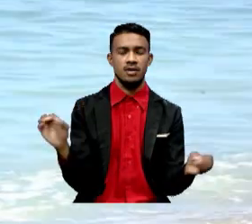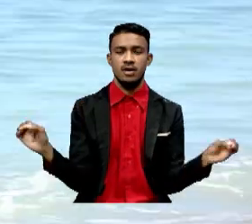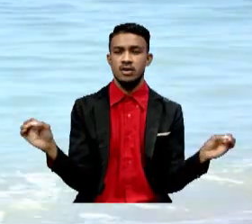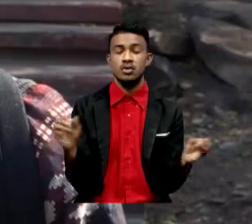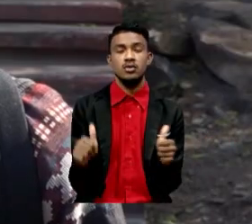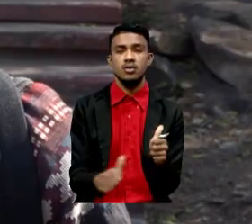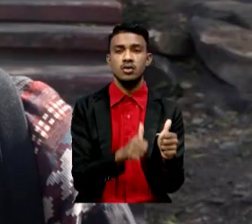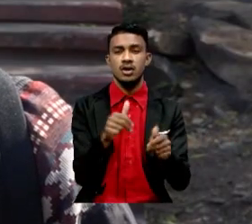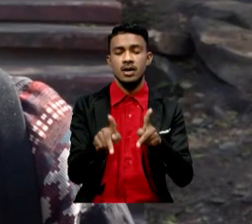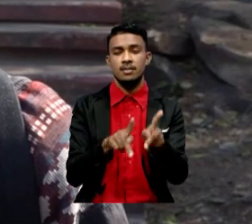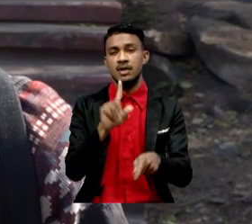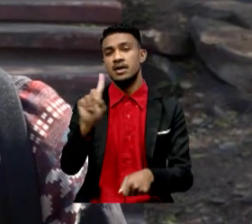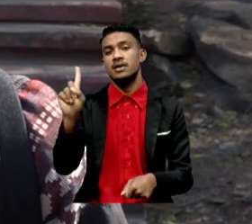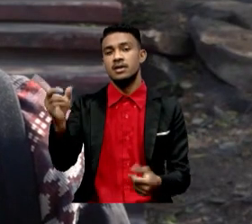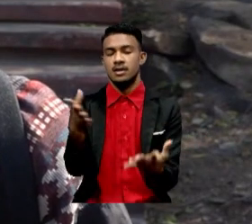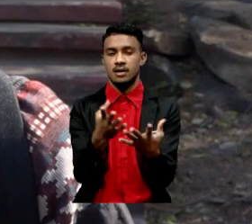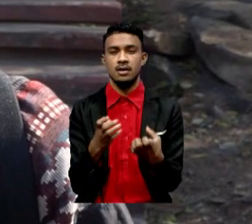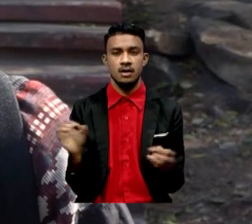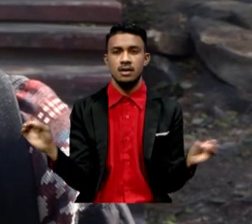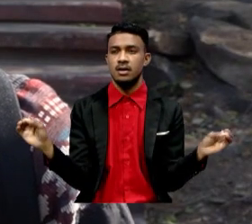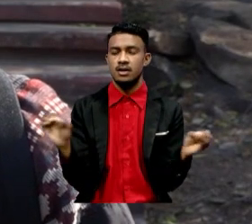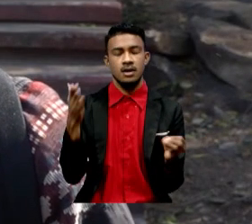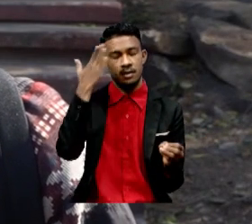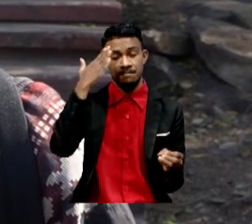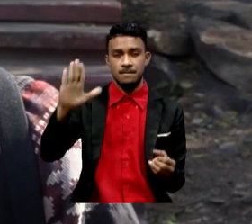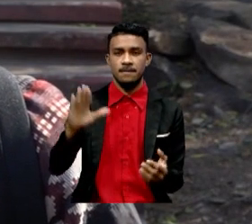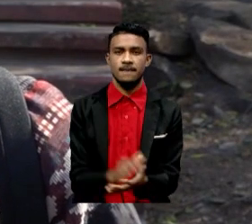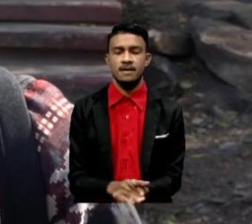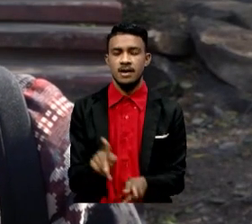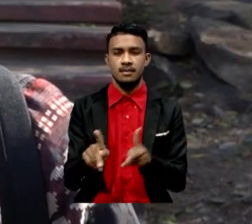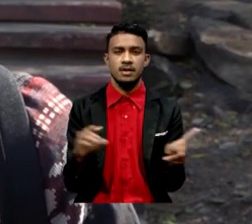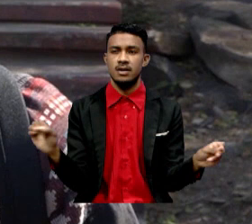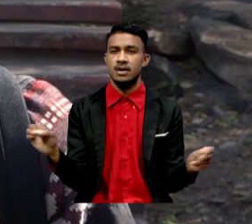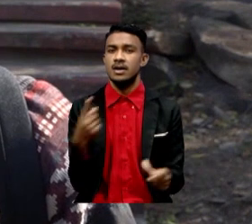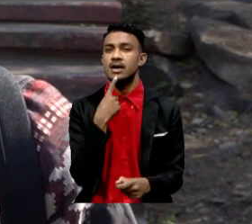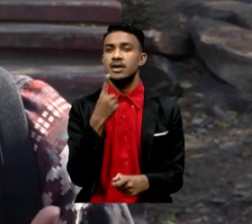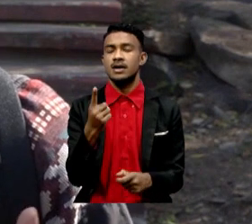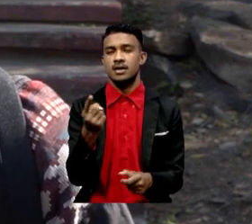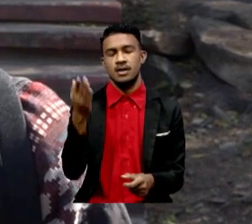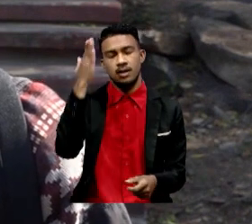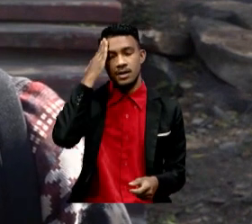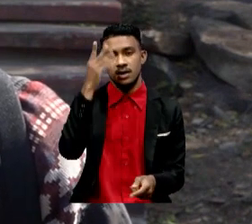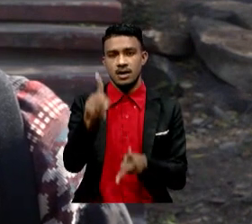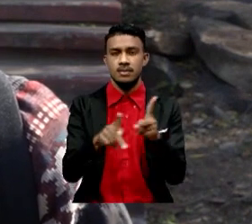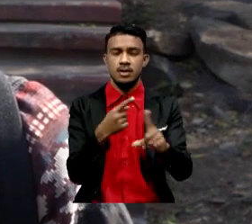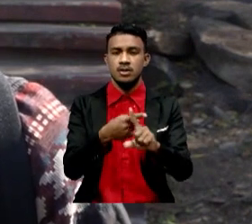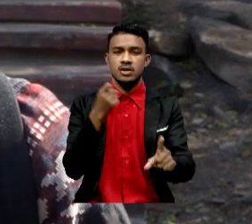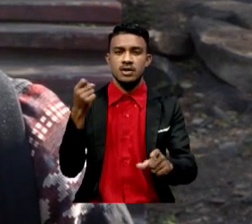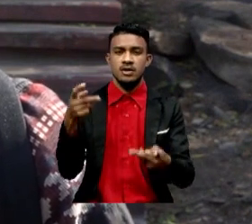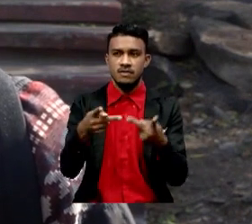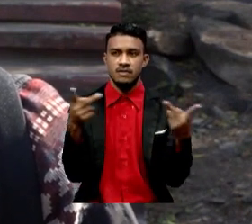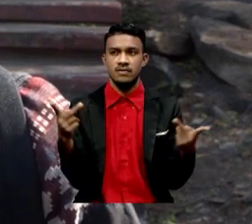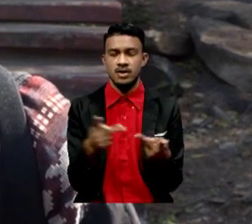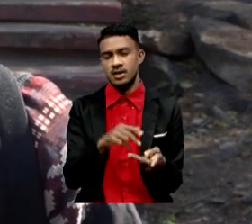Depois sira fila, sen konsiderasan lai hai mai da atu se ka nota kata gira ne ema mai husi fatin sira ne beki lahane